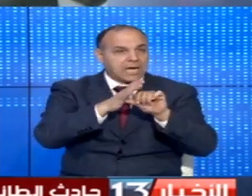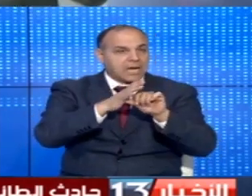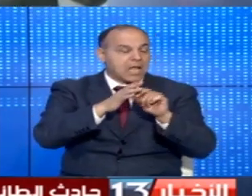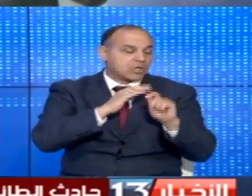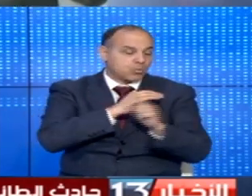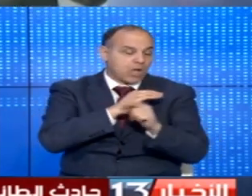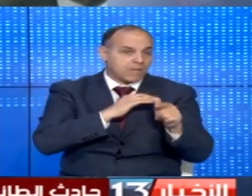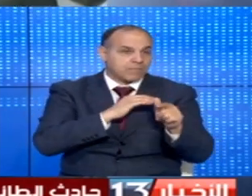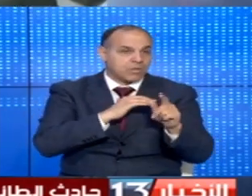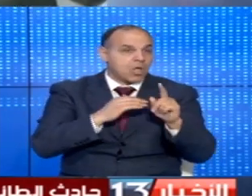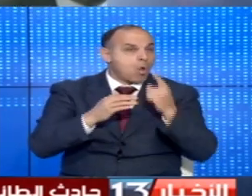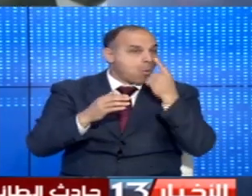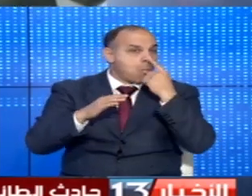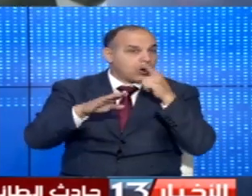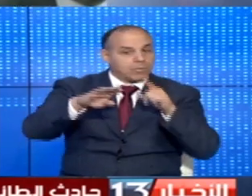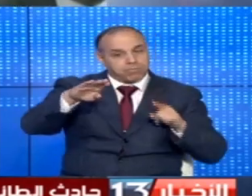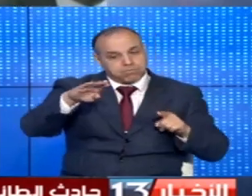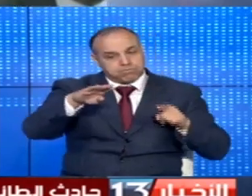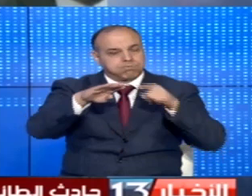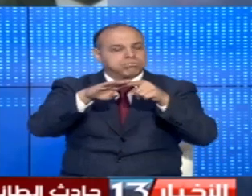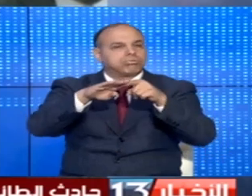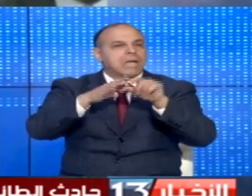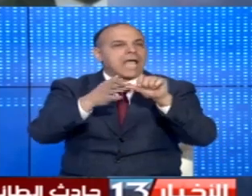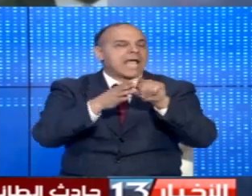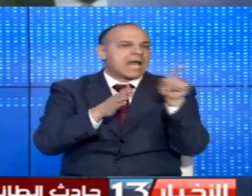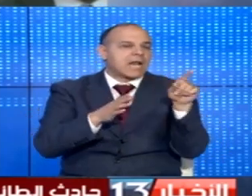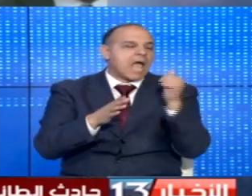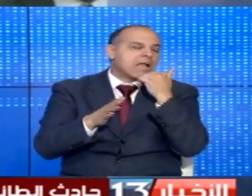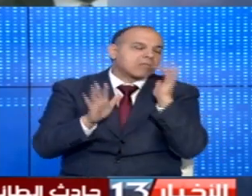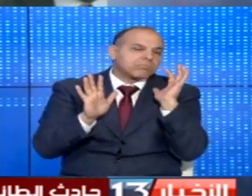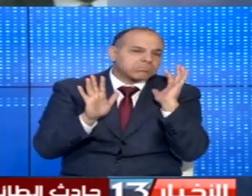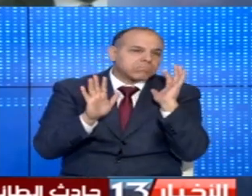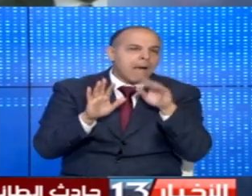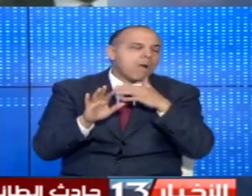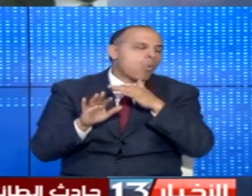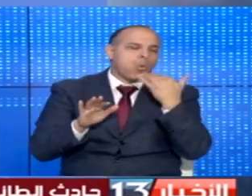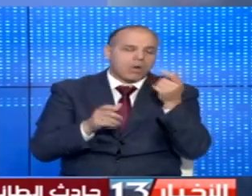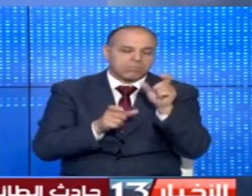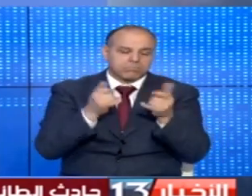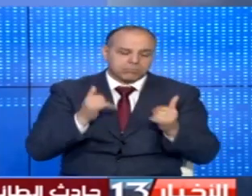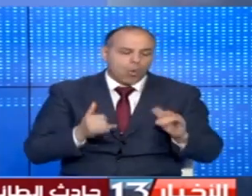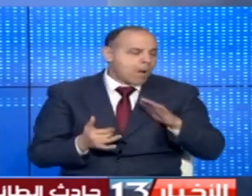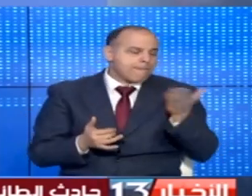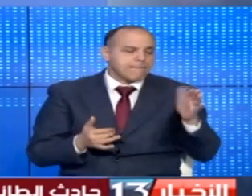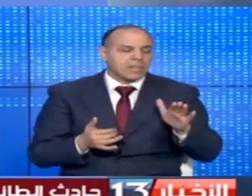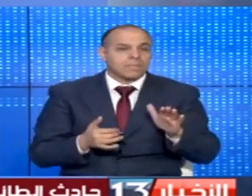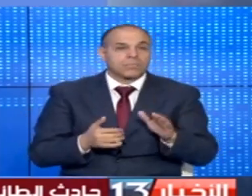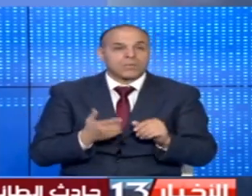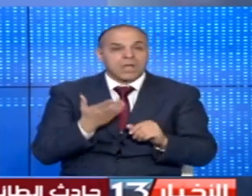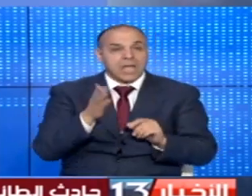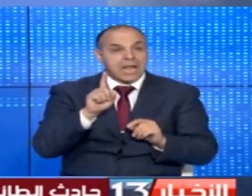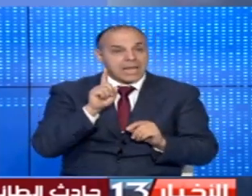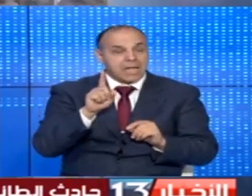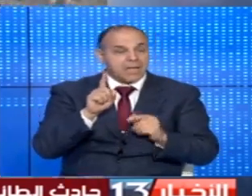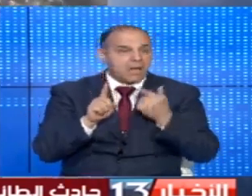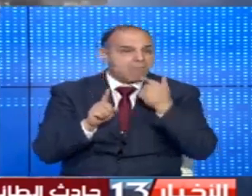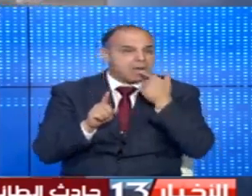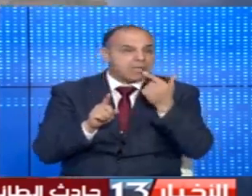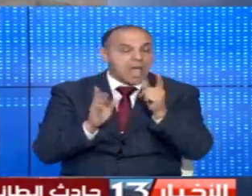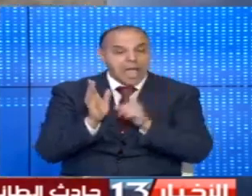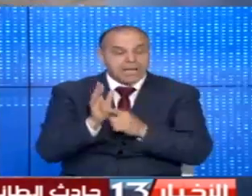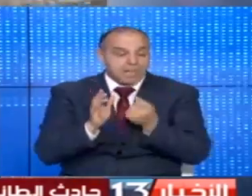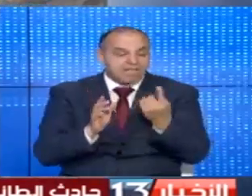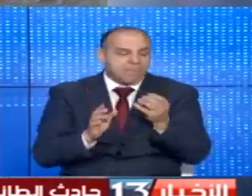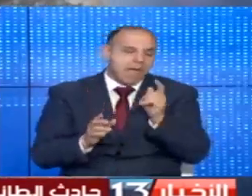الاسبوع نتيجه اصابتها بصاروخ مما ادى الى مقتل جميع من كانوا على متنها لكن ذلك لم يتاكد